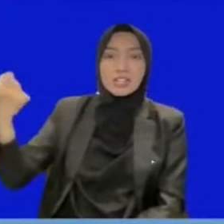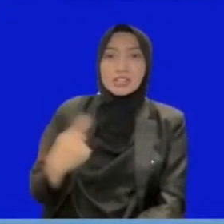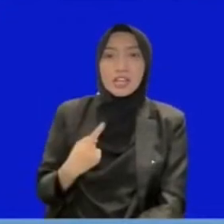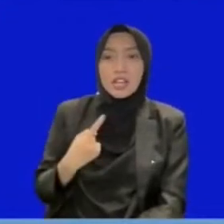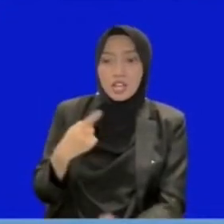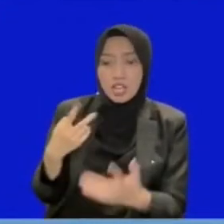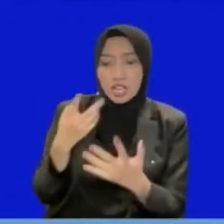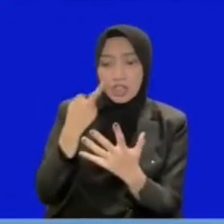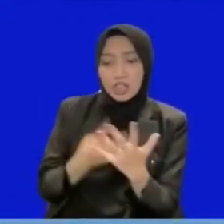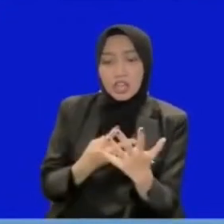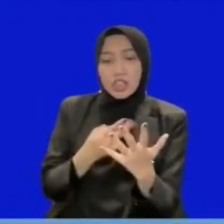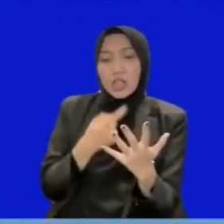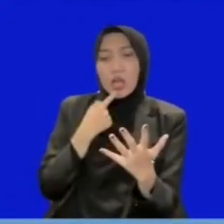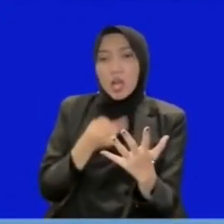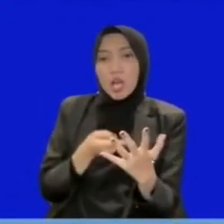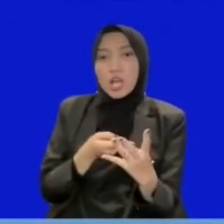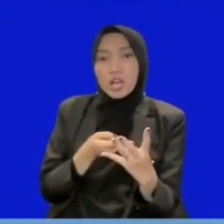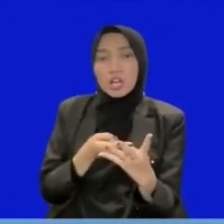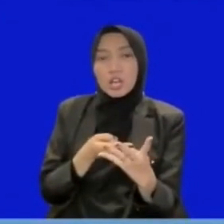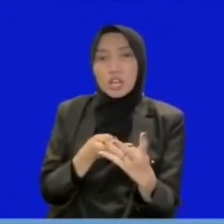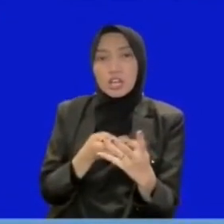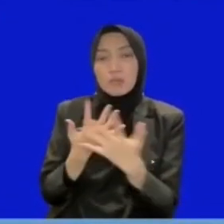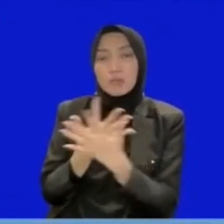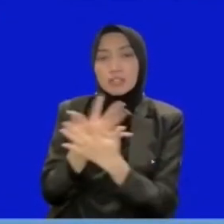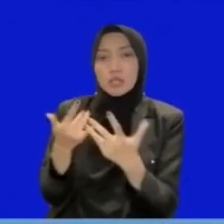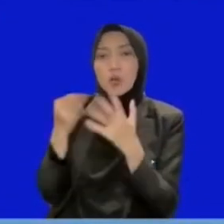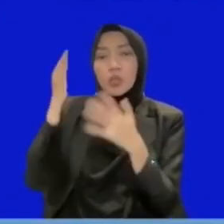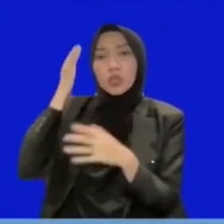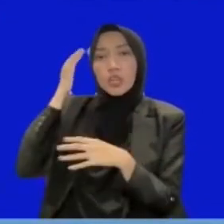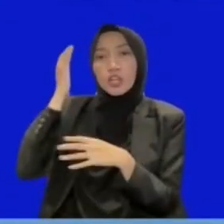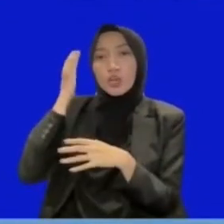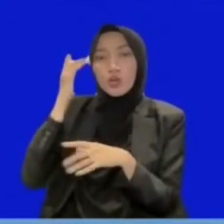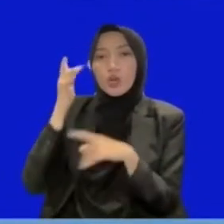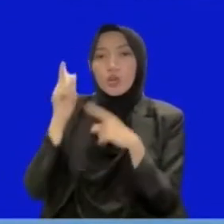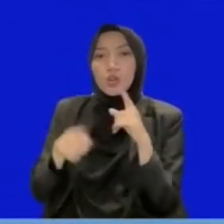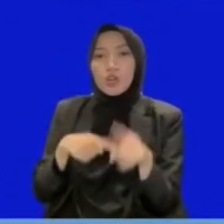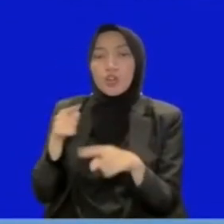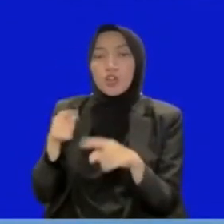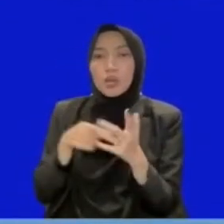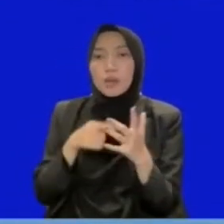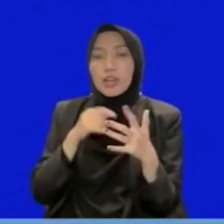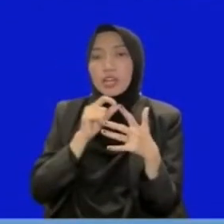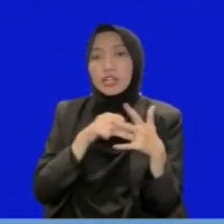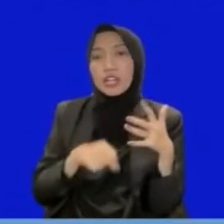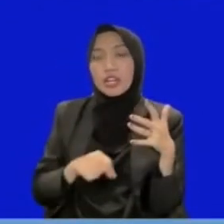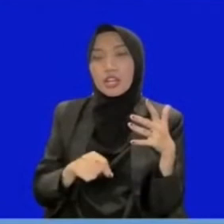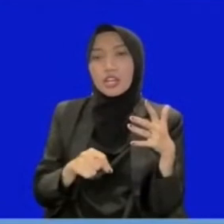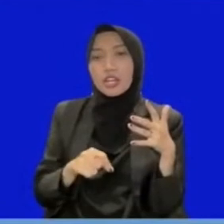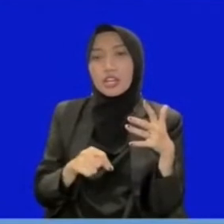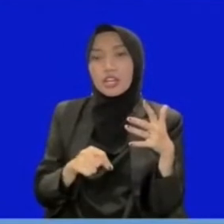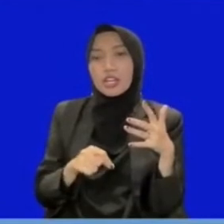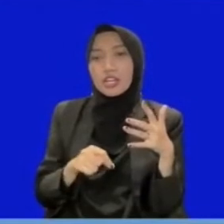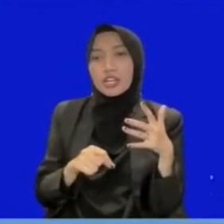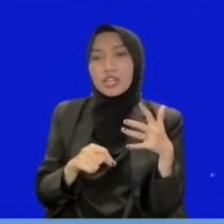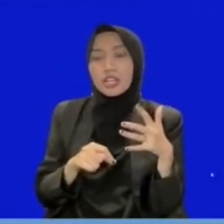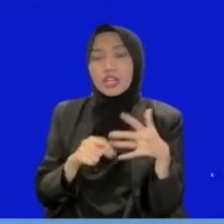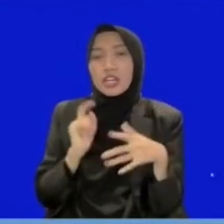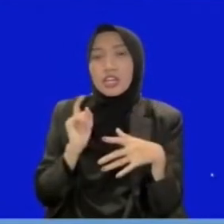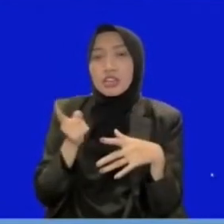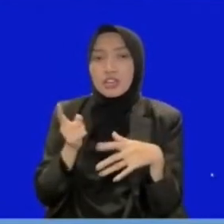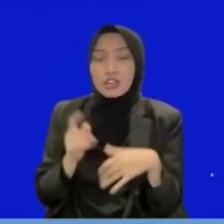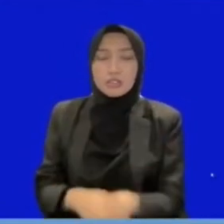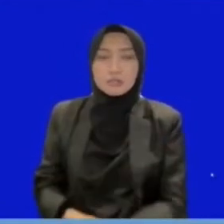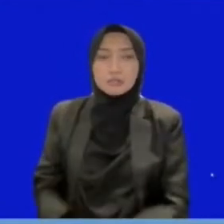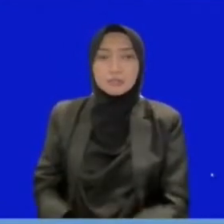dan akhirnya masyarakat jadi tahu bahwa itu ada nilai saintifik seperti itu. Nah,